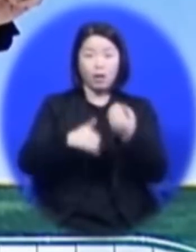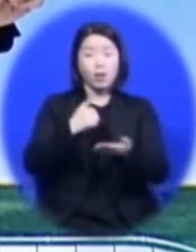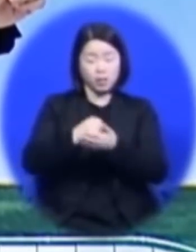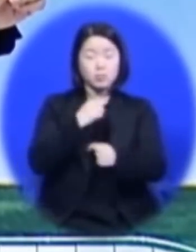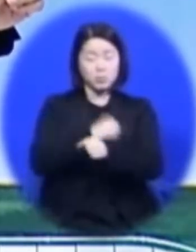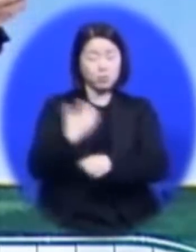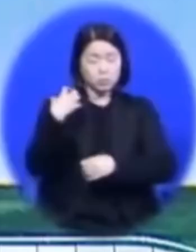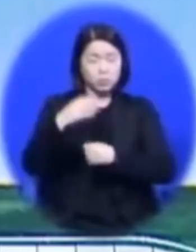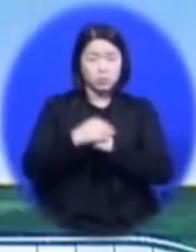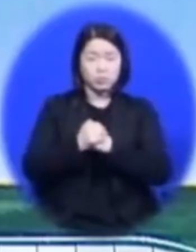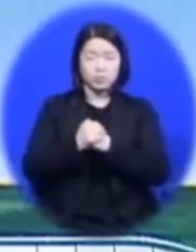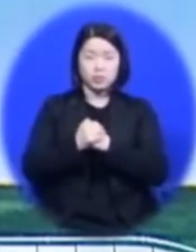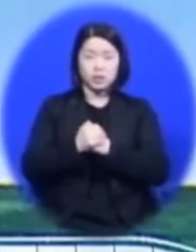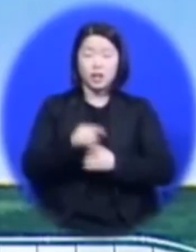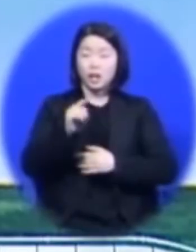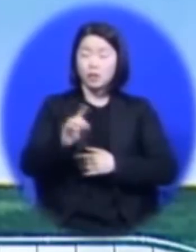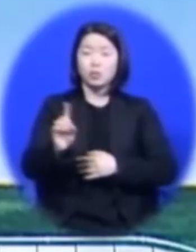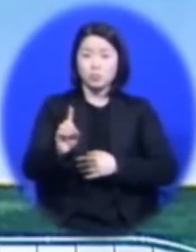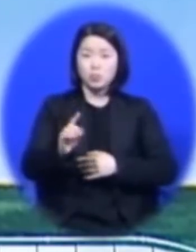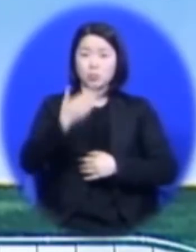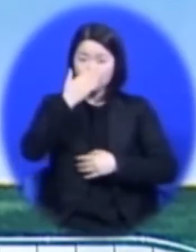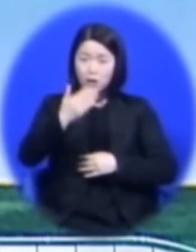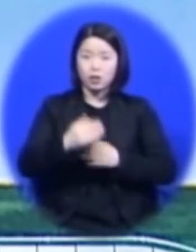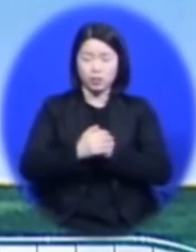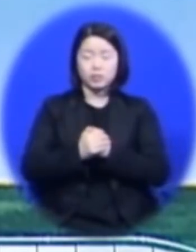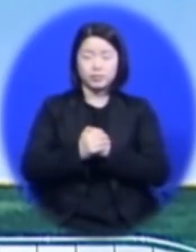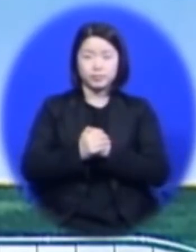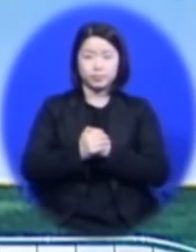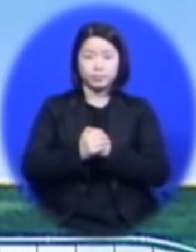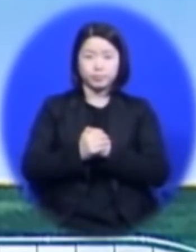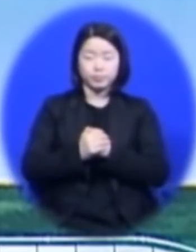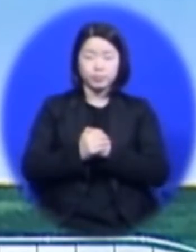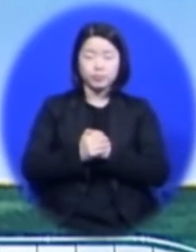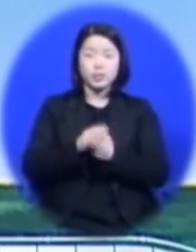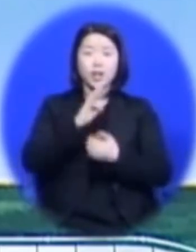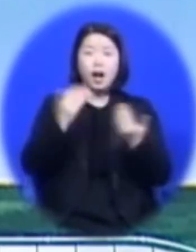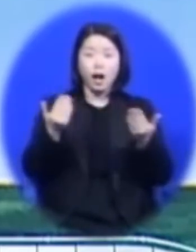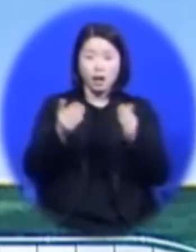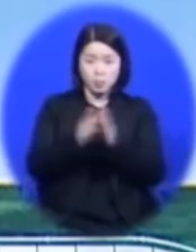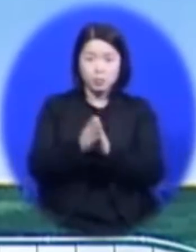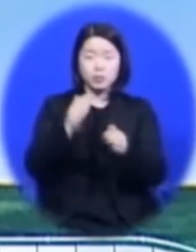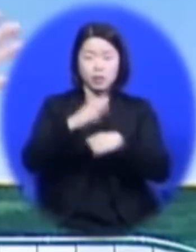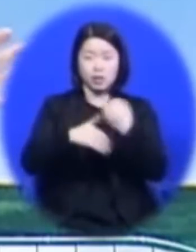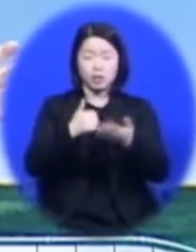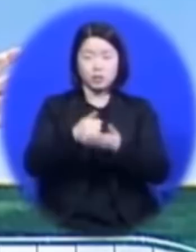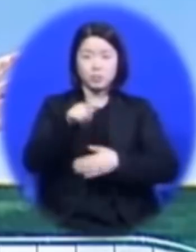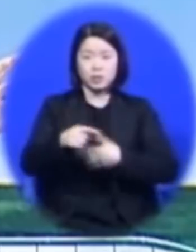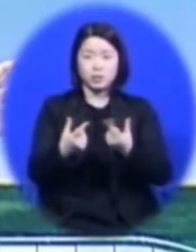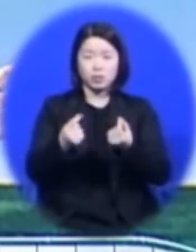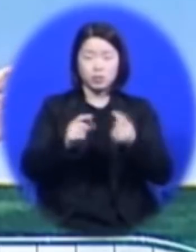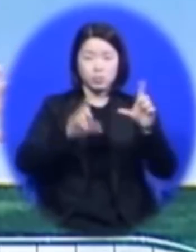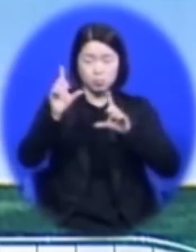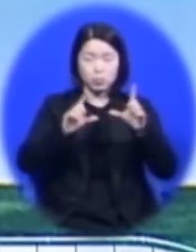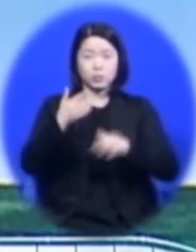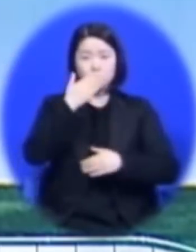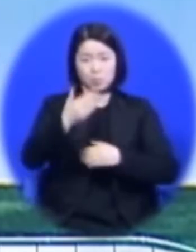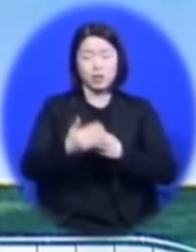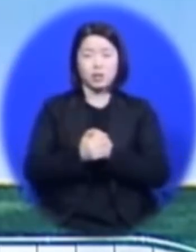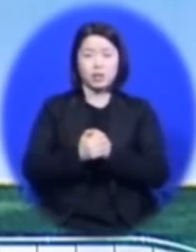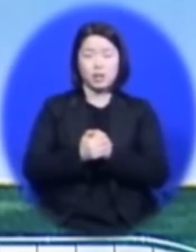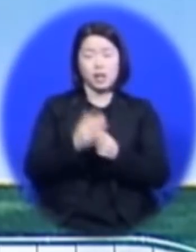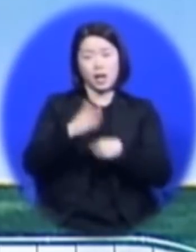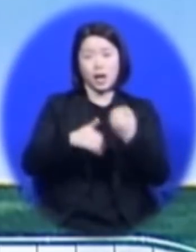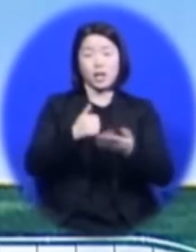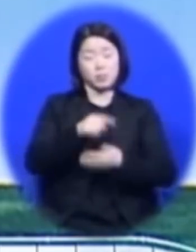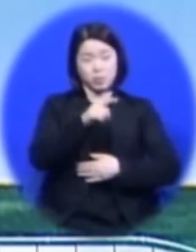거니까 이건 못 될 수 있겠다 아 맨 입니다 하나님 그렇게 나온 거에요 그 하나님이 걸